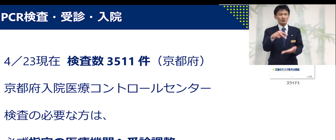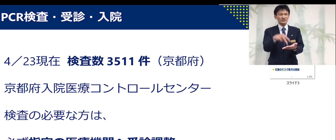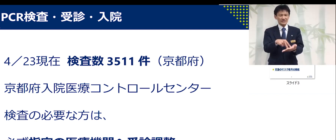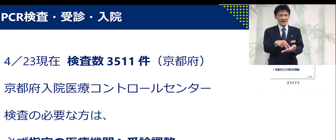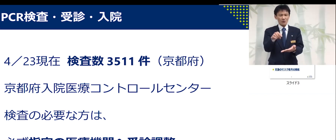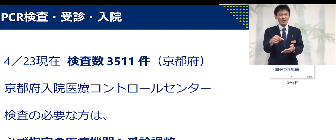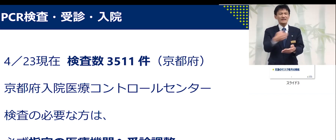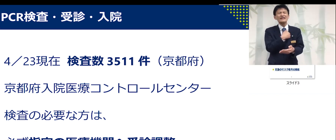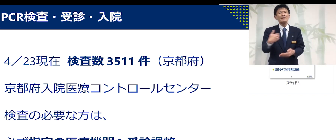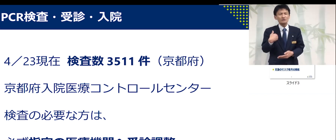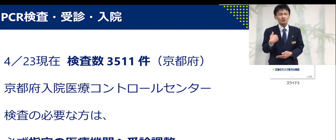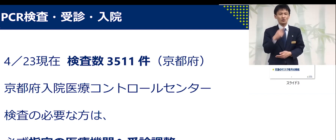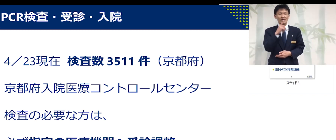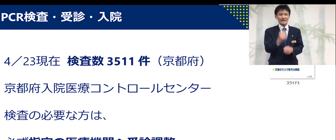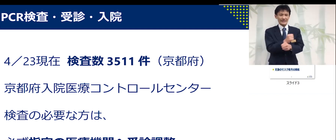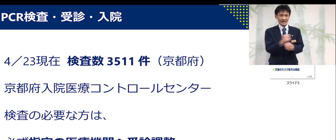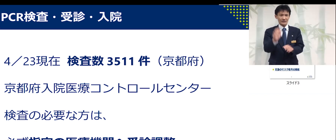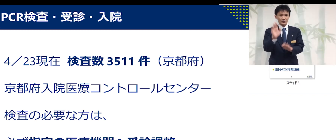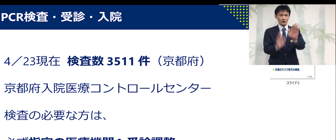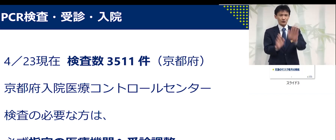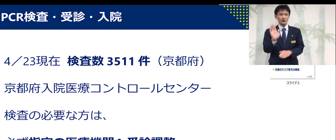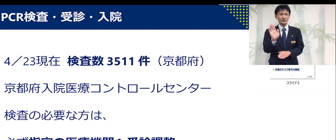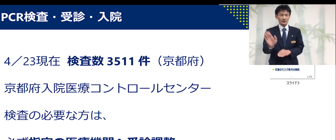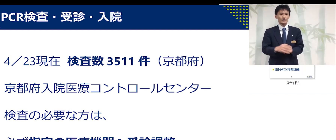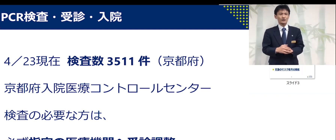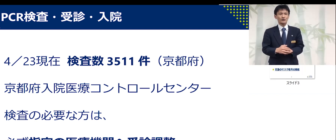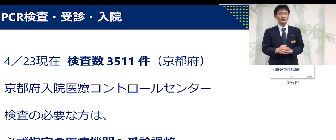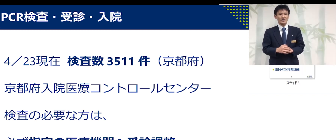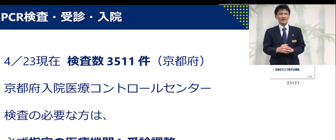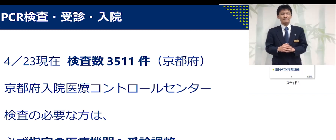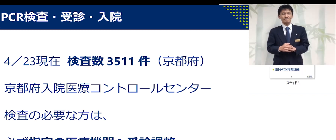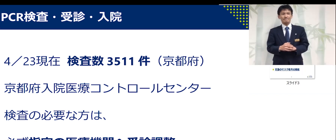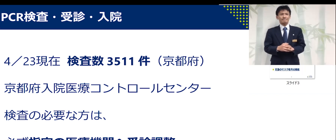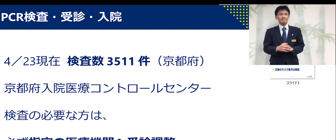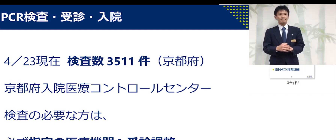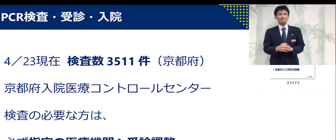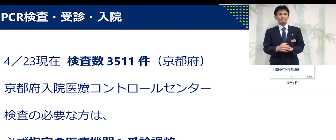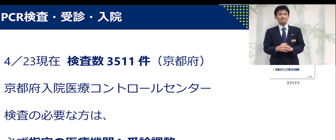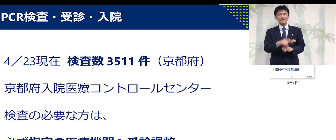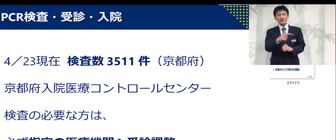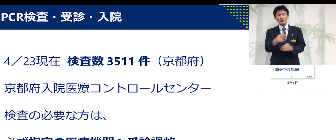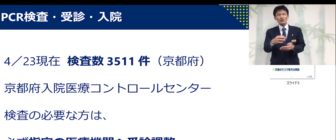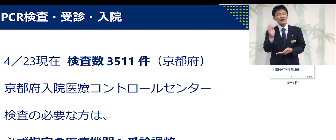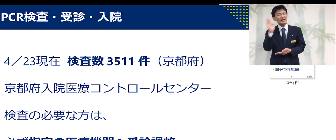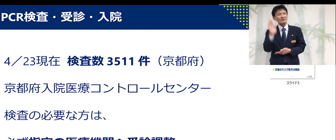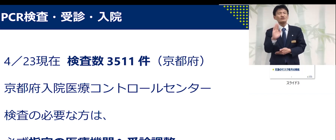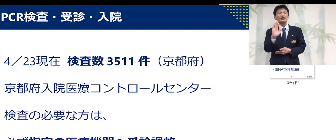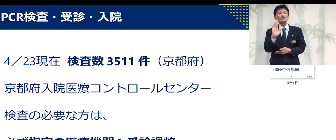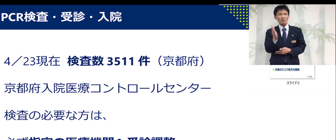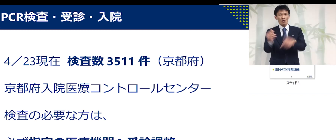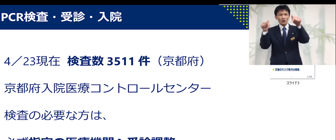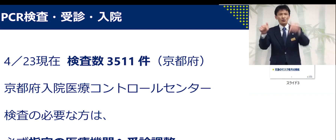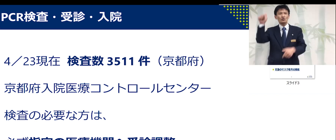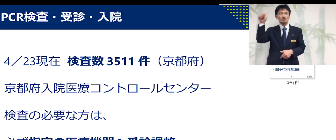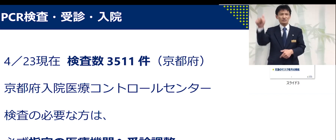が言えない状況にあります。ですのでそういうご声たくさんいただきますけれども、これはやっぱり京都府にしっかり要望の方